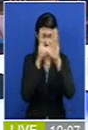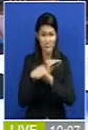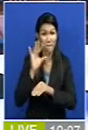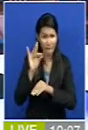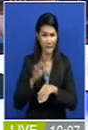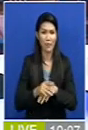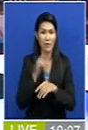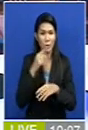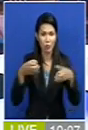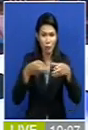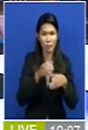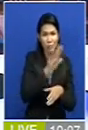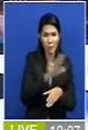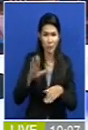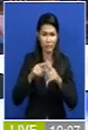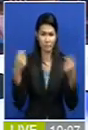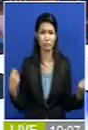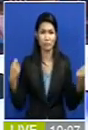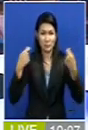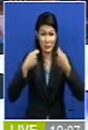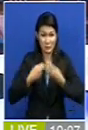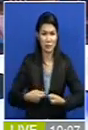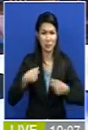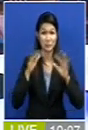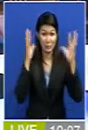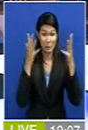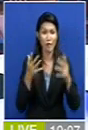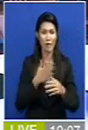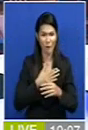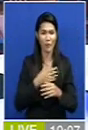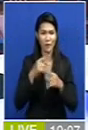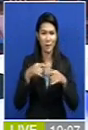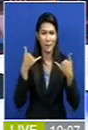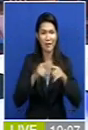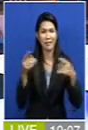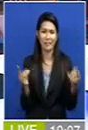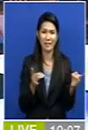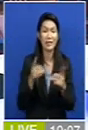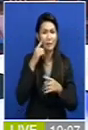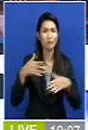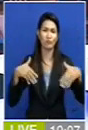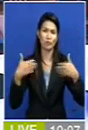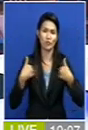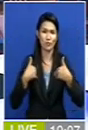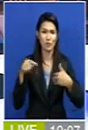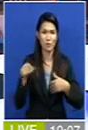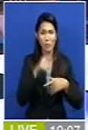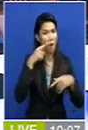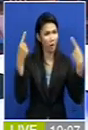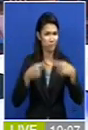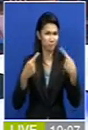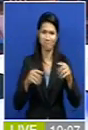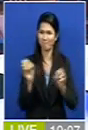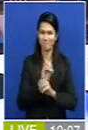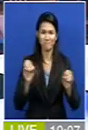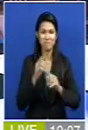ะโดยแฟนๆทั้ง2ทีมสวมชุดทีมที่ตัวเองเชียร์อยู่แล้วนะคะแล้วก็ออกมาเต้นรำกันอย่างคึกคักสองทีมนี้ไม่มีการทะเลาะวิวา